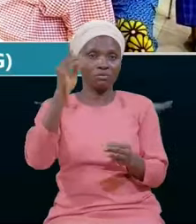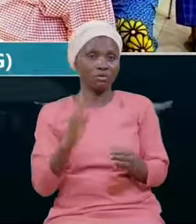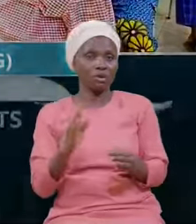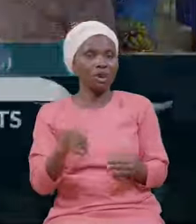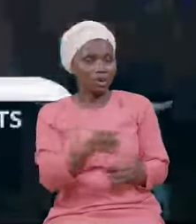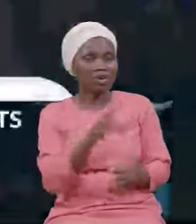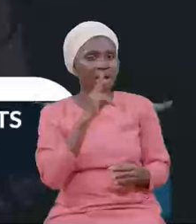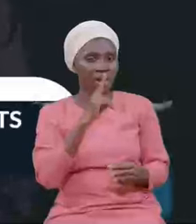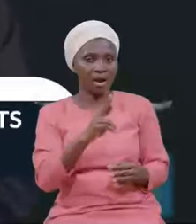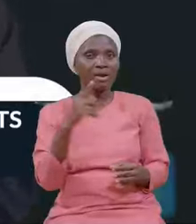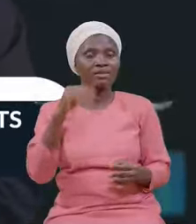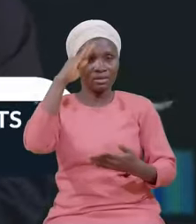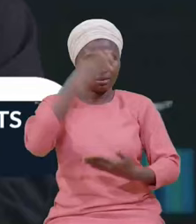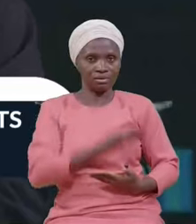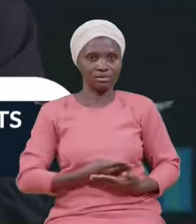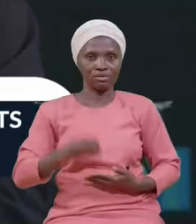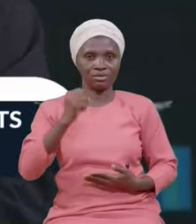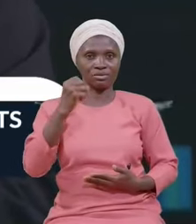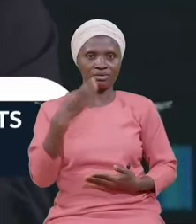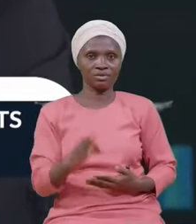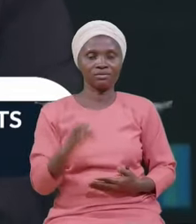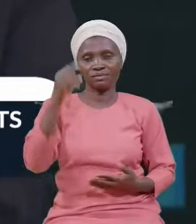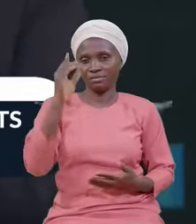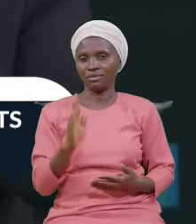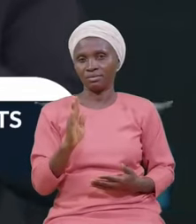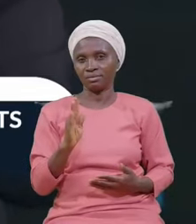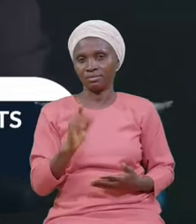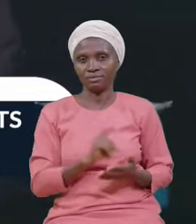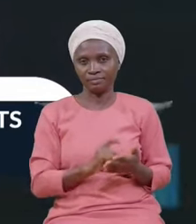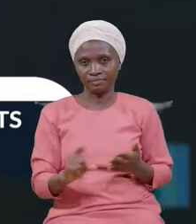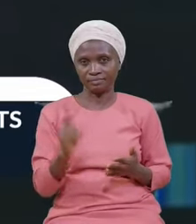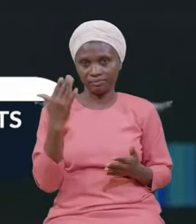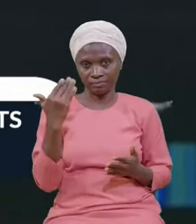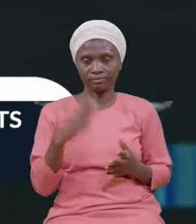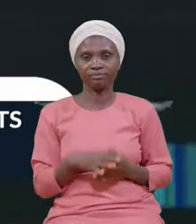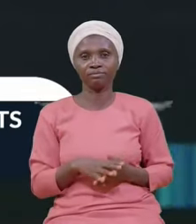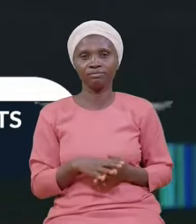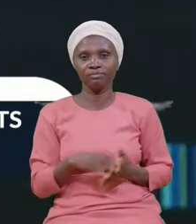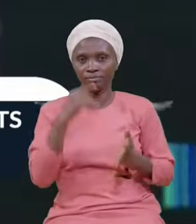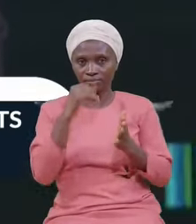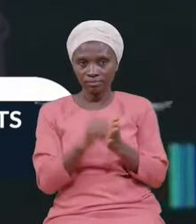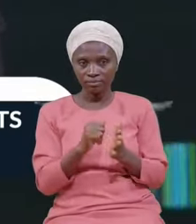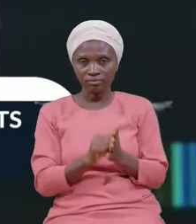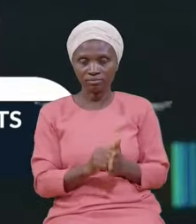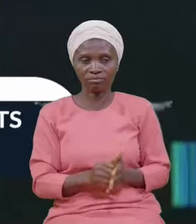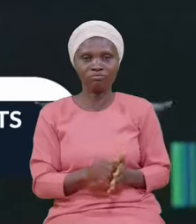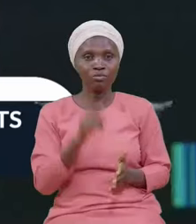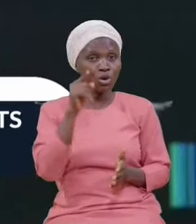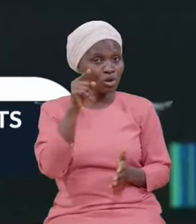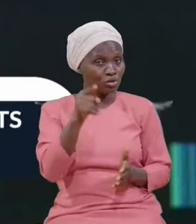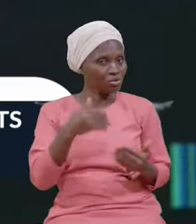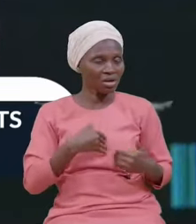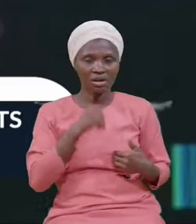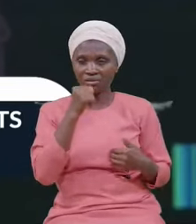sont fils de Dieu. Dans le verset 15, « Et vous n'avez point reçu un, voyez cela,